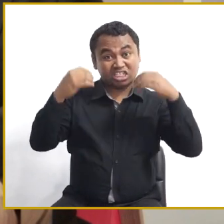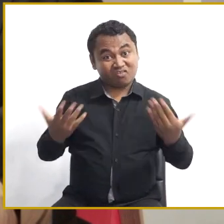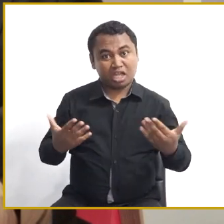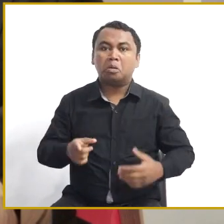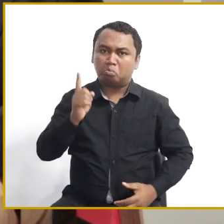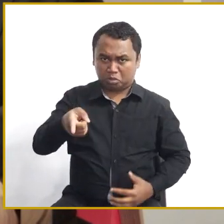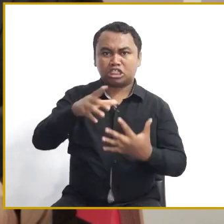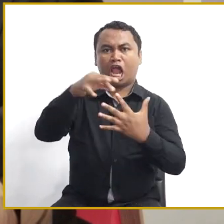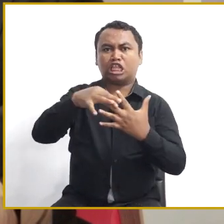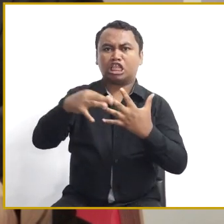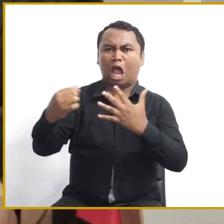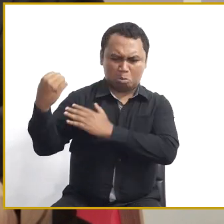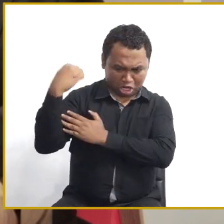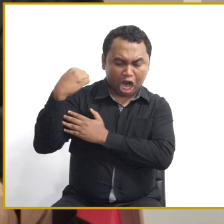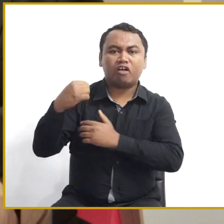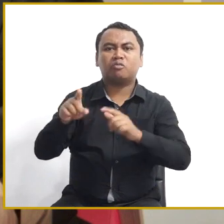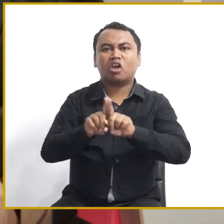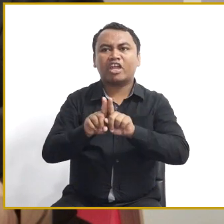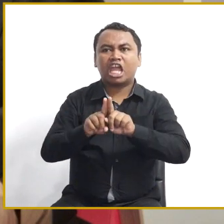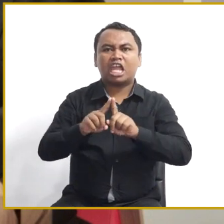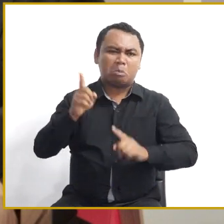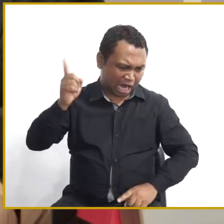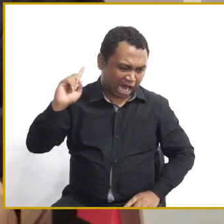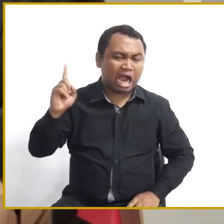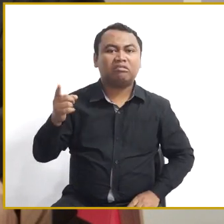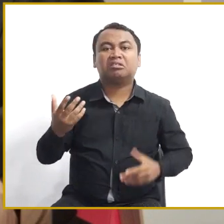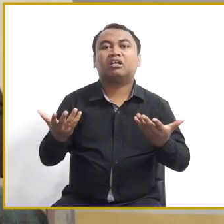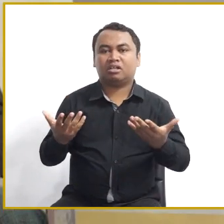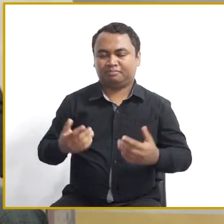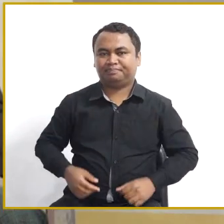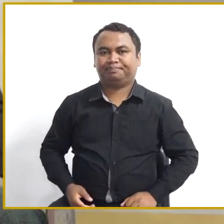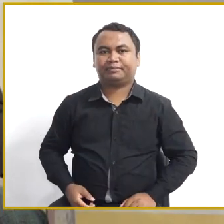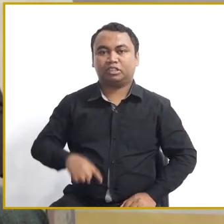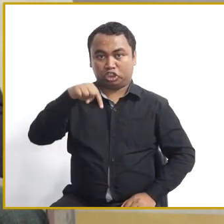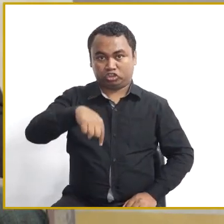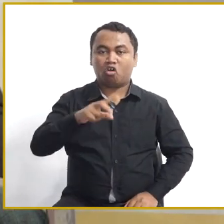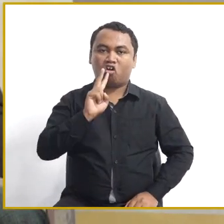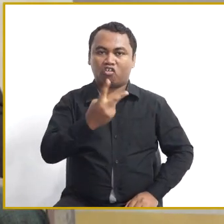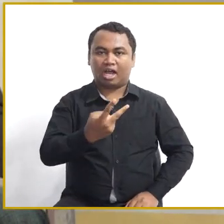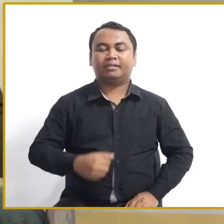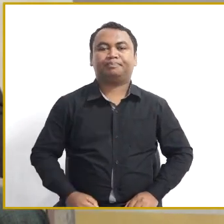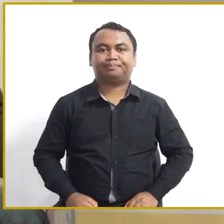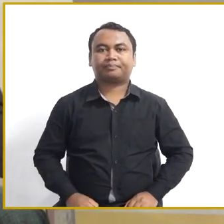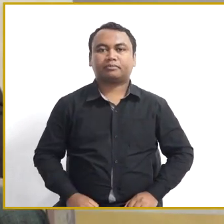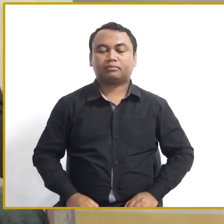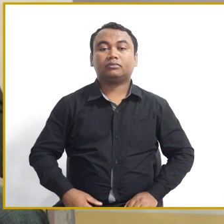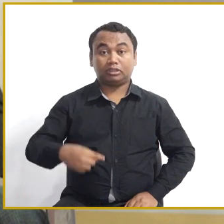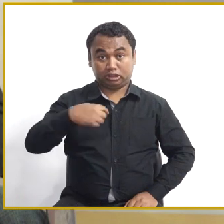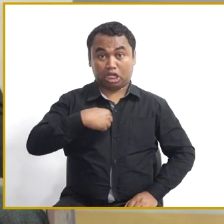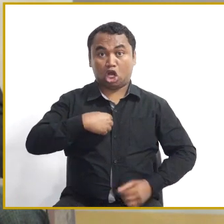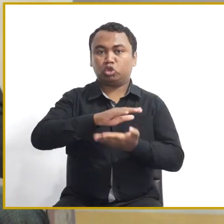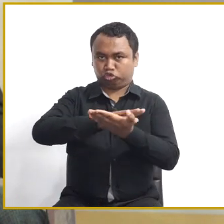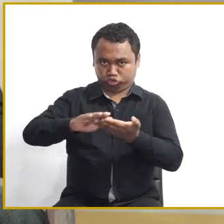kandida mahafesatra sy favori no iantsona anazy amin'izao fotoana izao? Ny anisan'ny manentana anahy indrindra dia tsotra